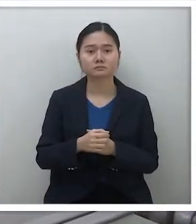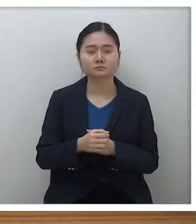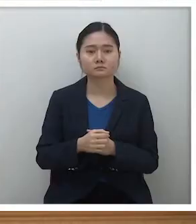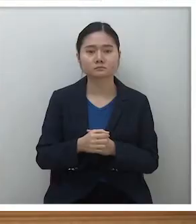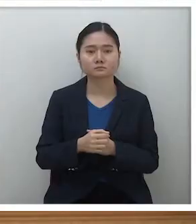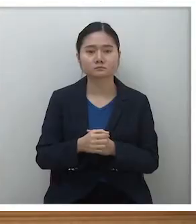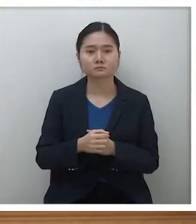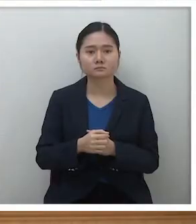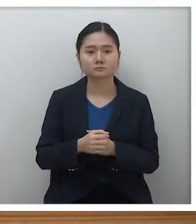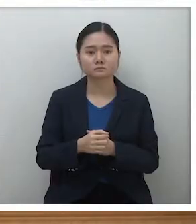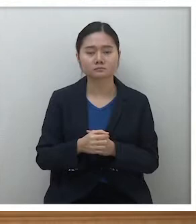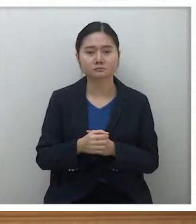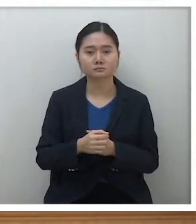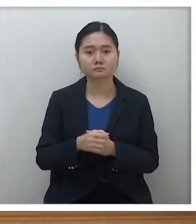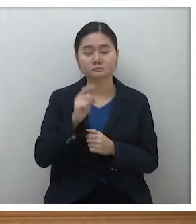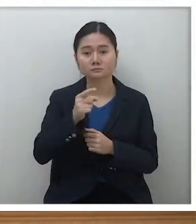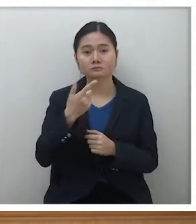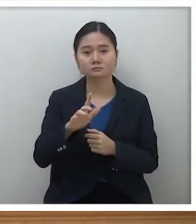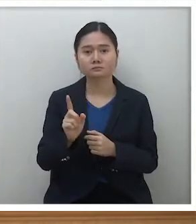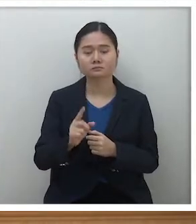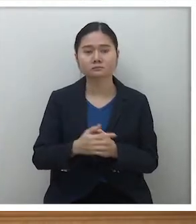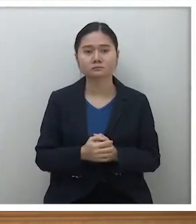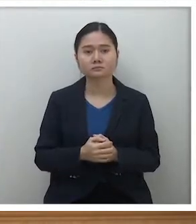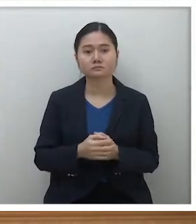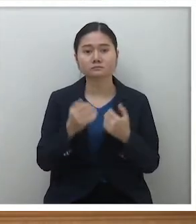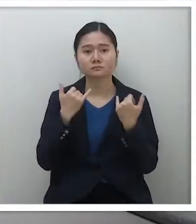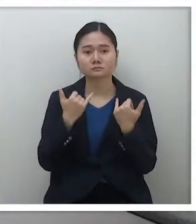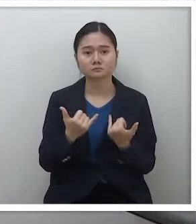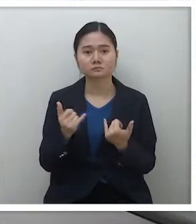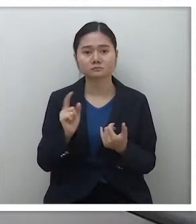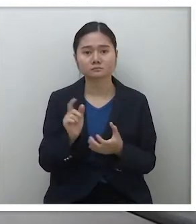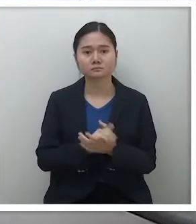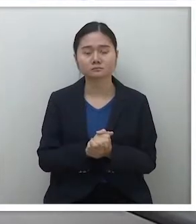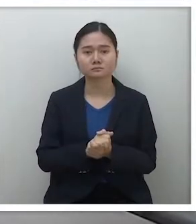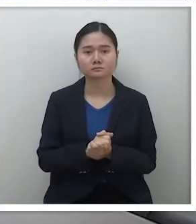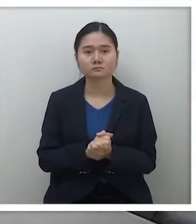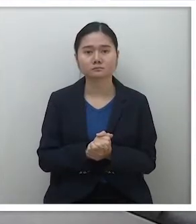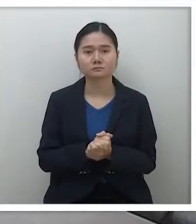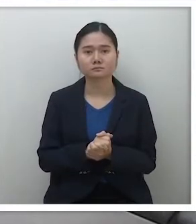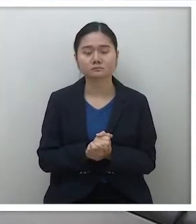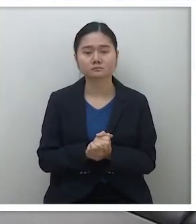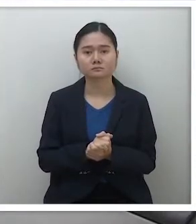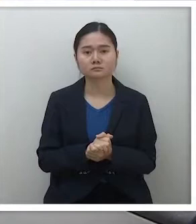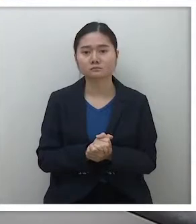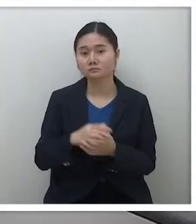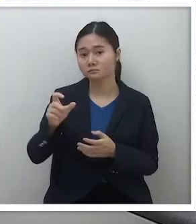ครับจริงๆแล้วปัจจุบันเนี่ยเราใช้เมาส์